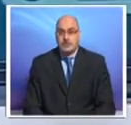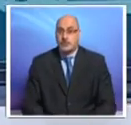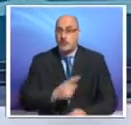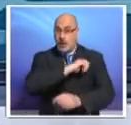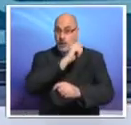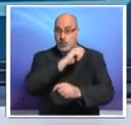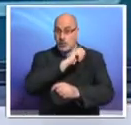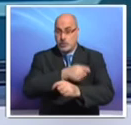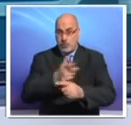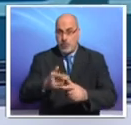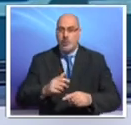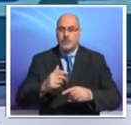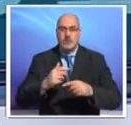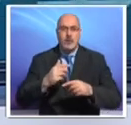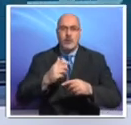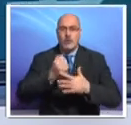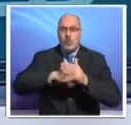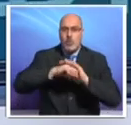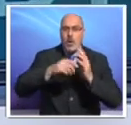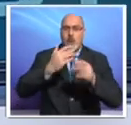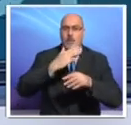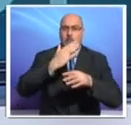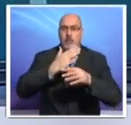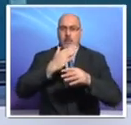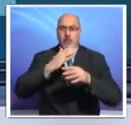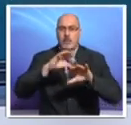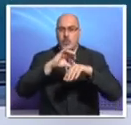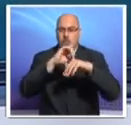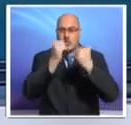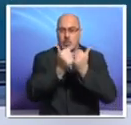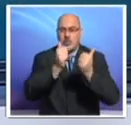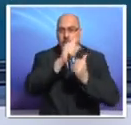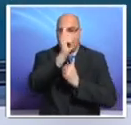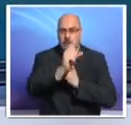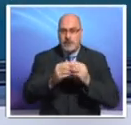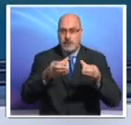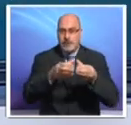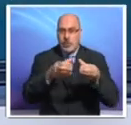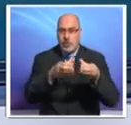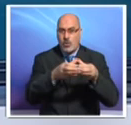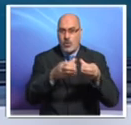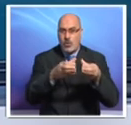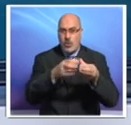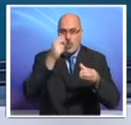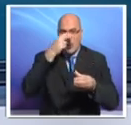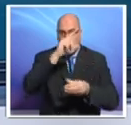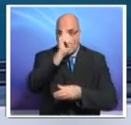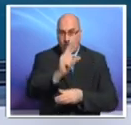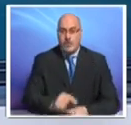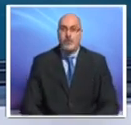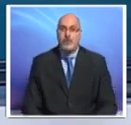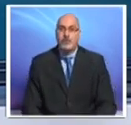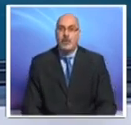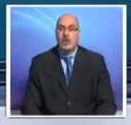الرياضة الآن، ولحساب مباريات الذهاب للدور السادس عشر لمنافسة رابطة الأبطال الإفريقية لكرة القدم،